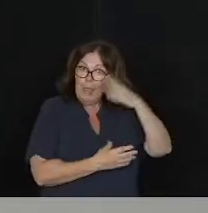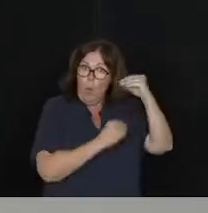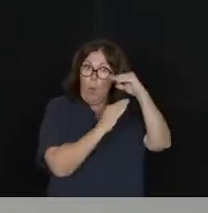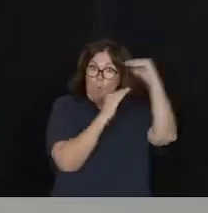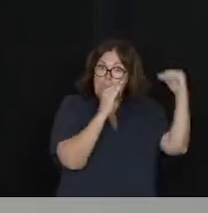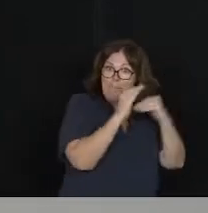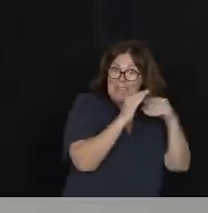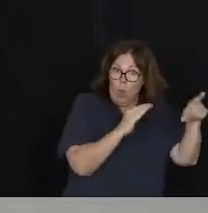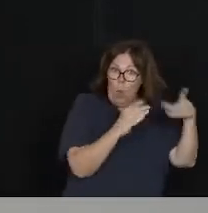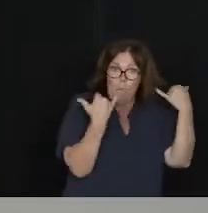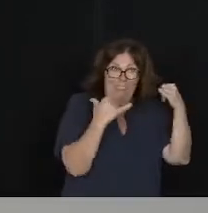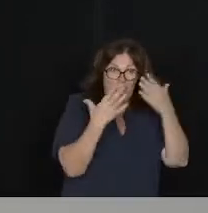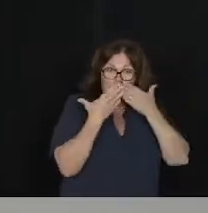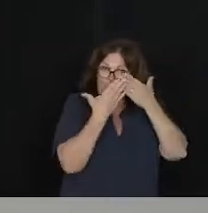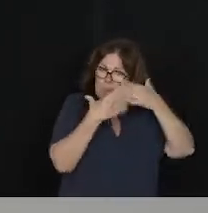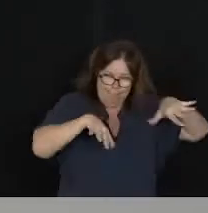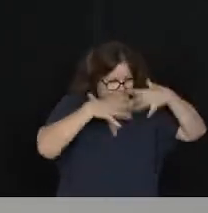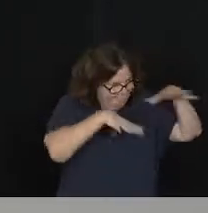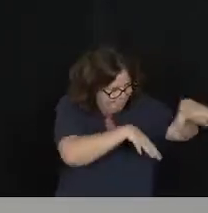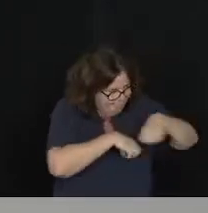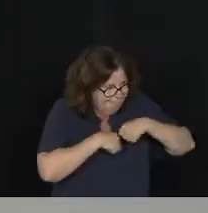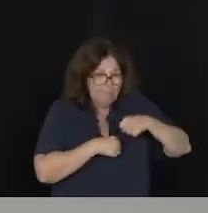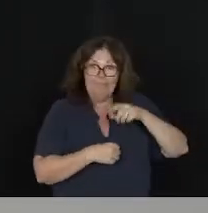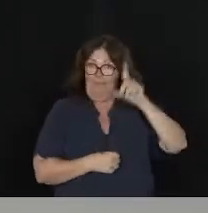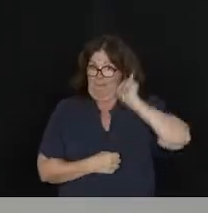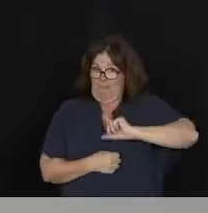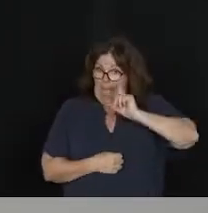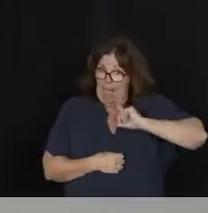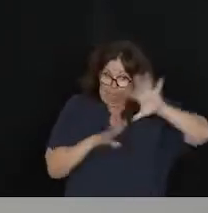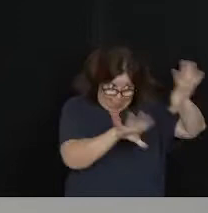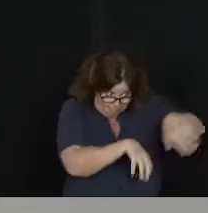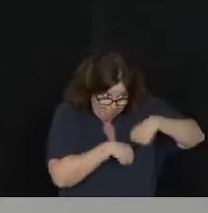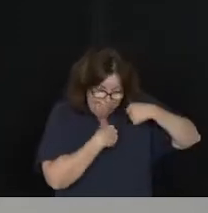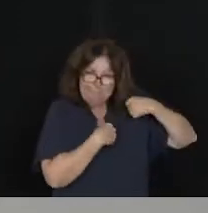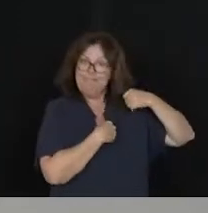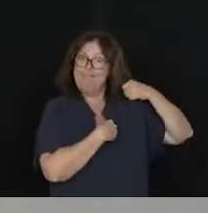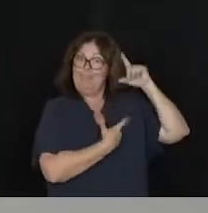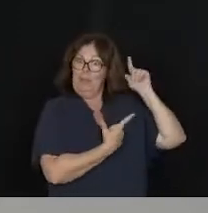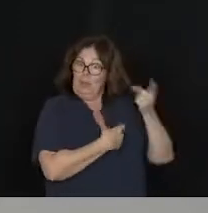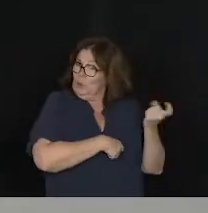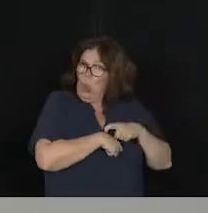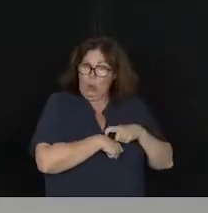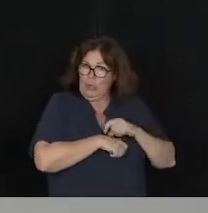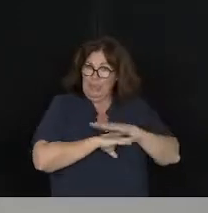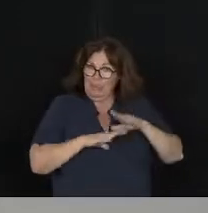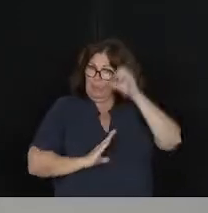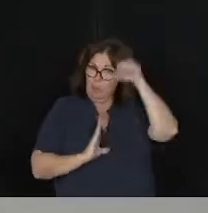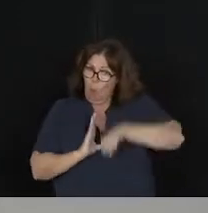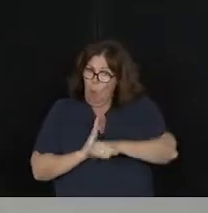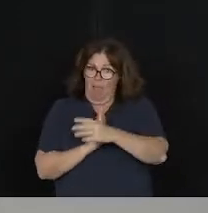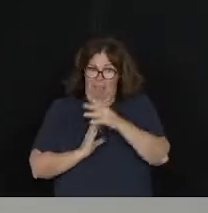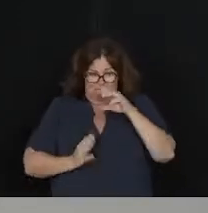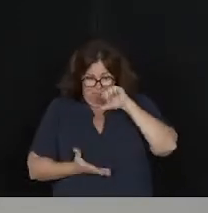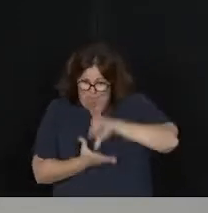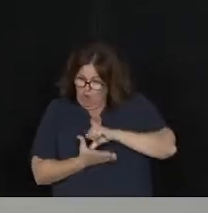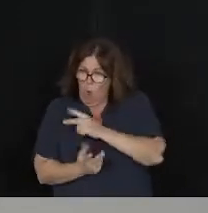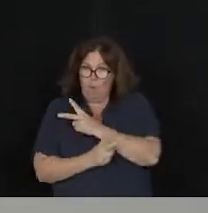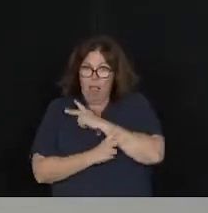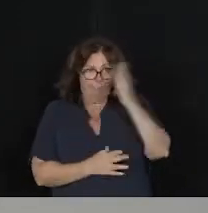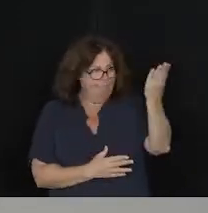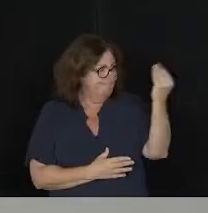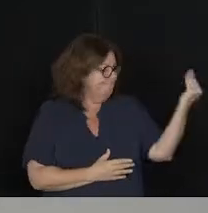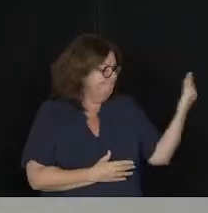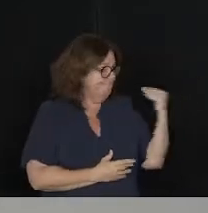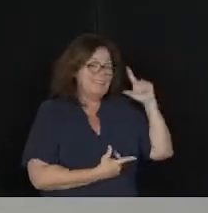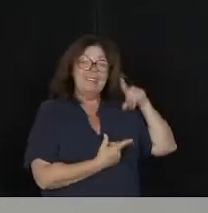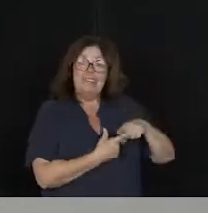stage, des maîtresses, sont appelés tout de suite, dès le mois d'août, dans les salles de classe, pour